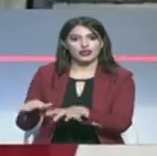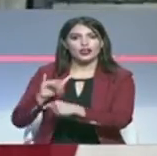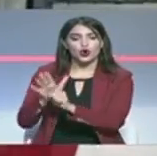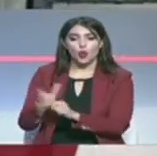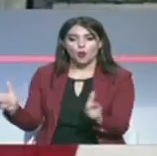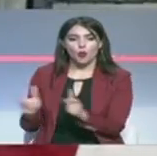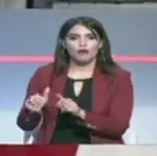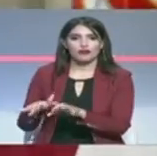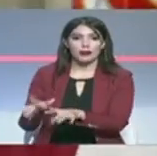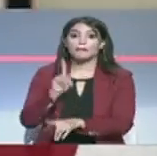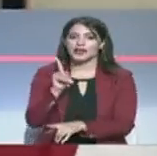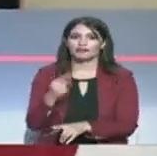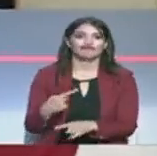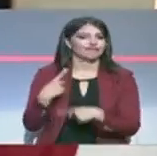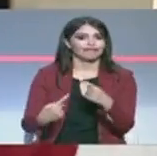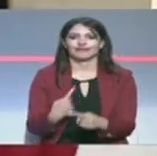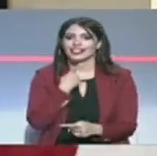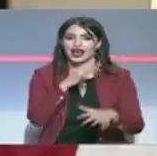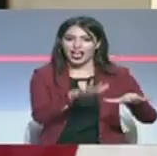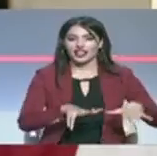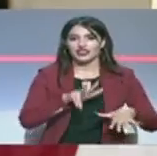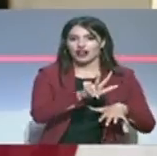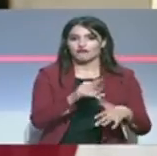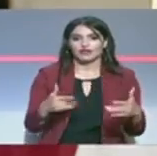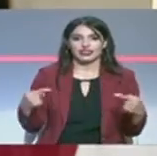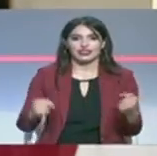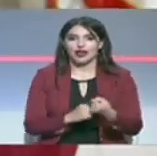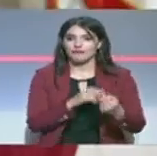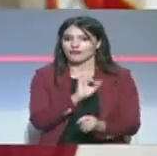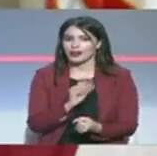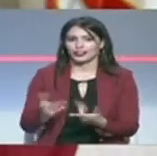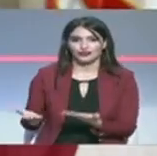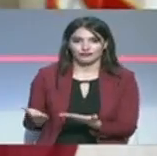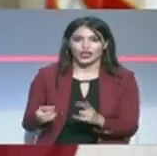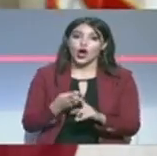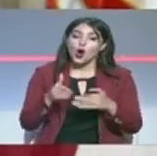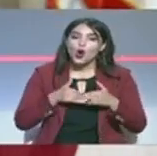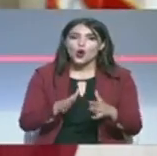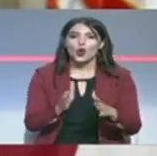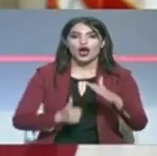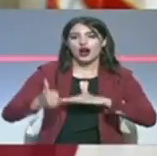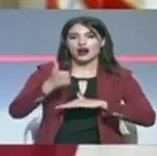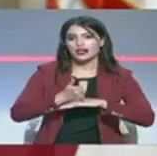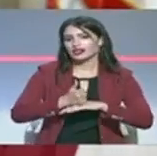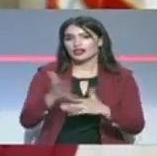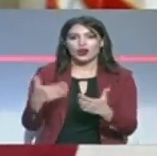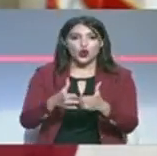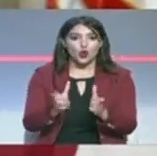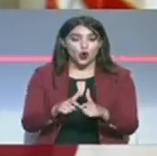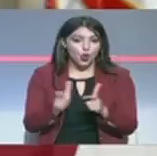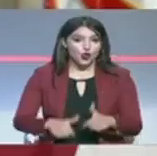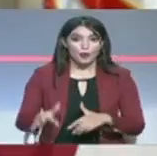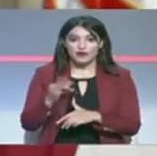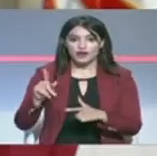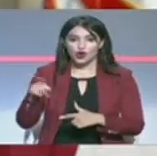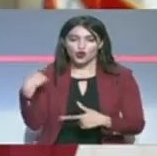واحتواء تداعياتها، لينسف ملف تضارب المصالح الذي فتح في شأن رئيس الحكومة السابق إلياس الفخفاخ